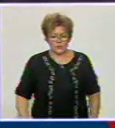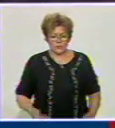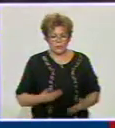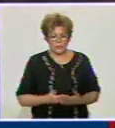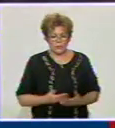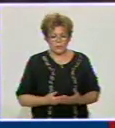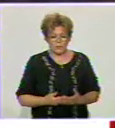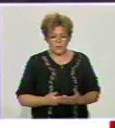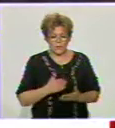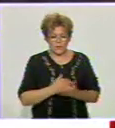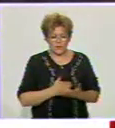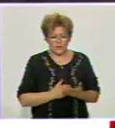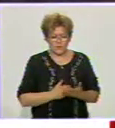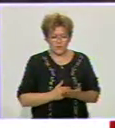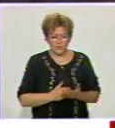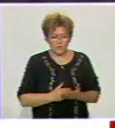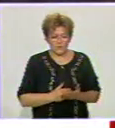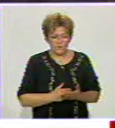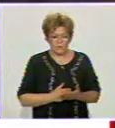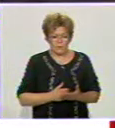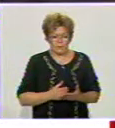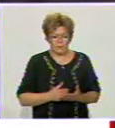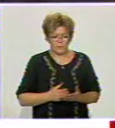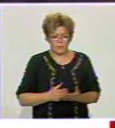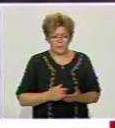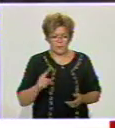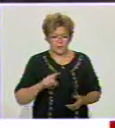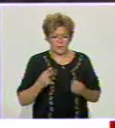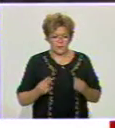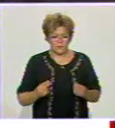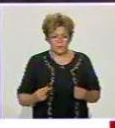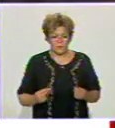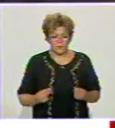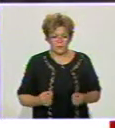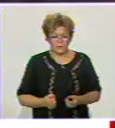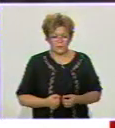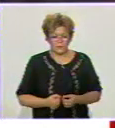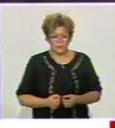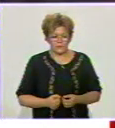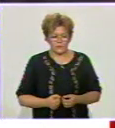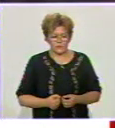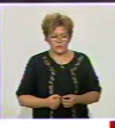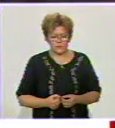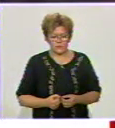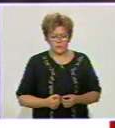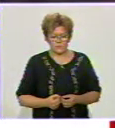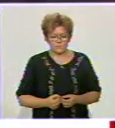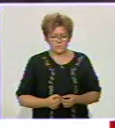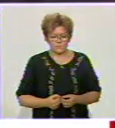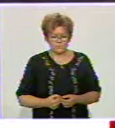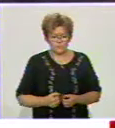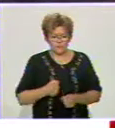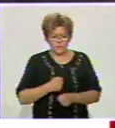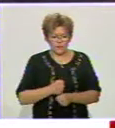problema incompatibilității după un raport al Agenției Naționale de Integritate care a